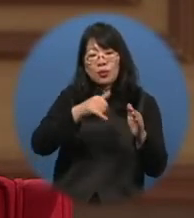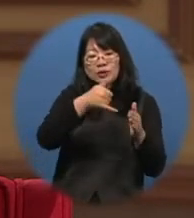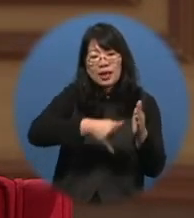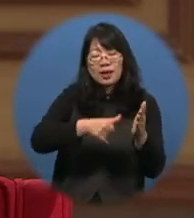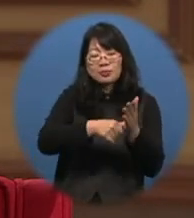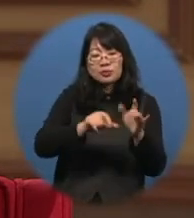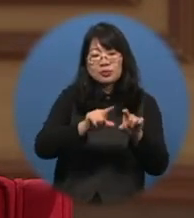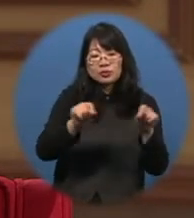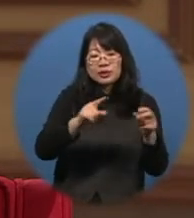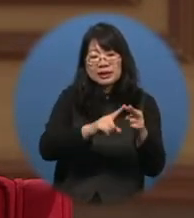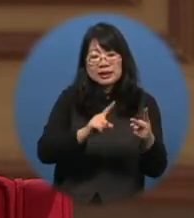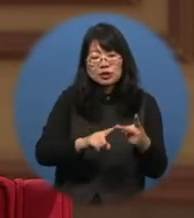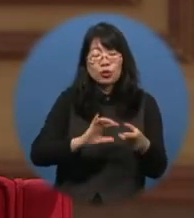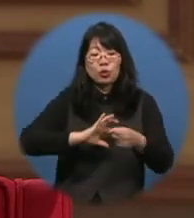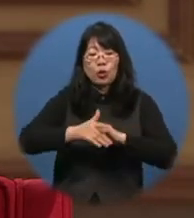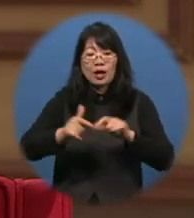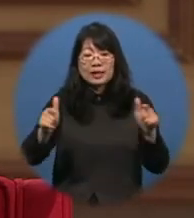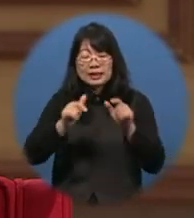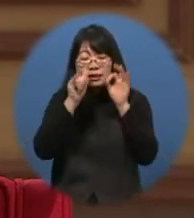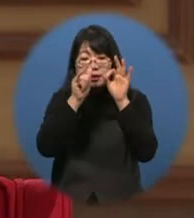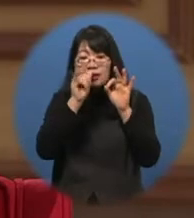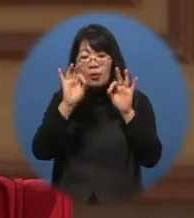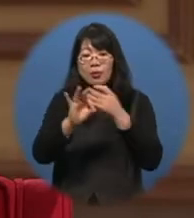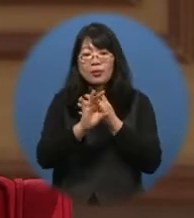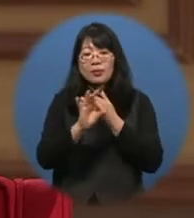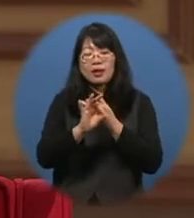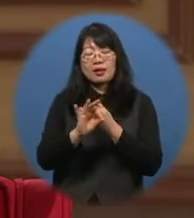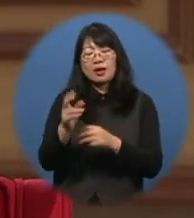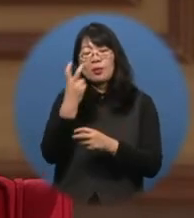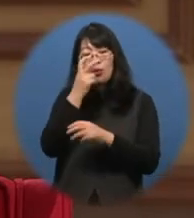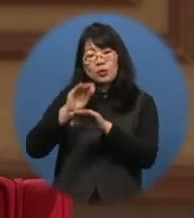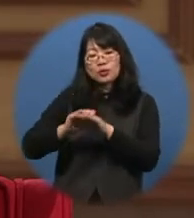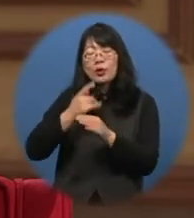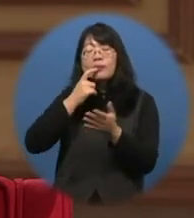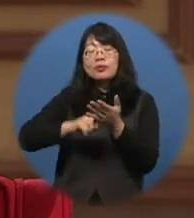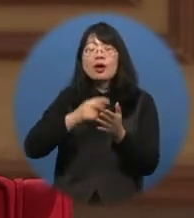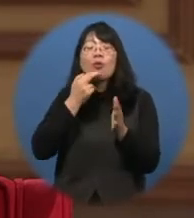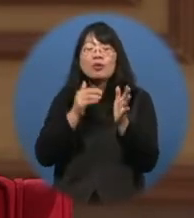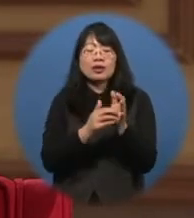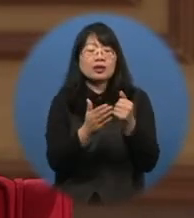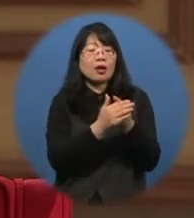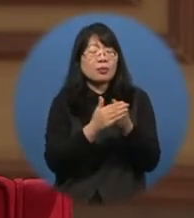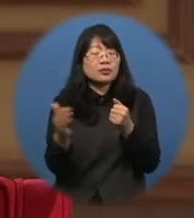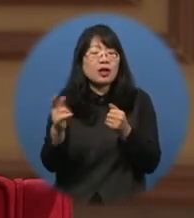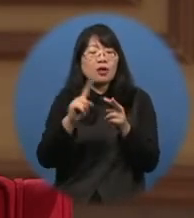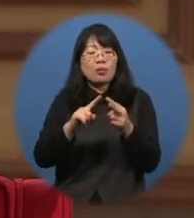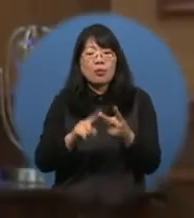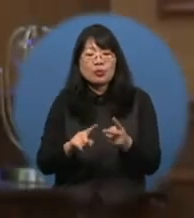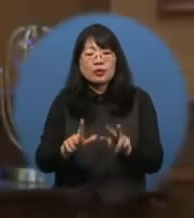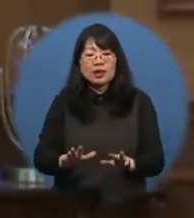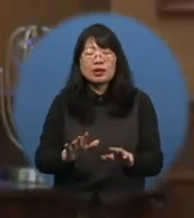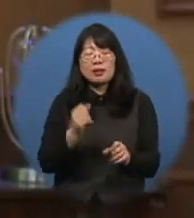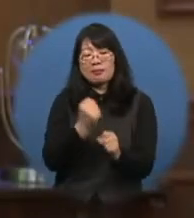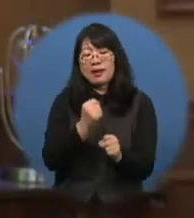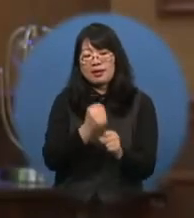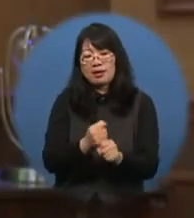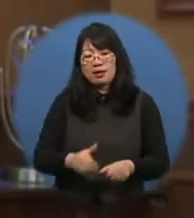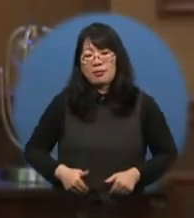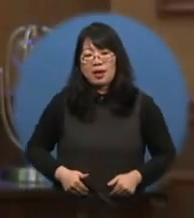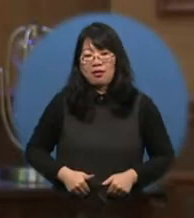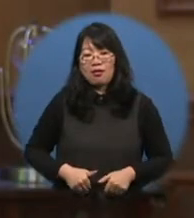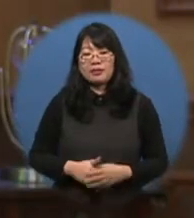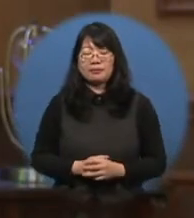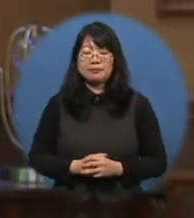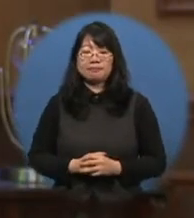농산품이라든가 과일이라든가 이런 경우는 보존이 쉽지 않기 때문에 어떻게든 가공을 해야 되고 가공